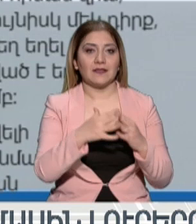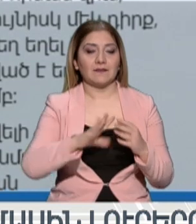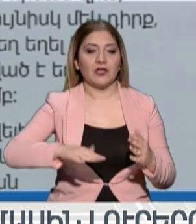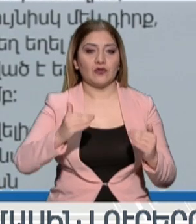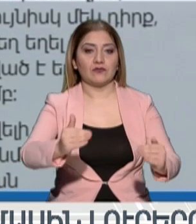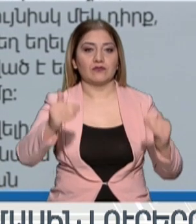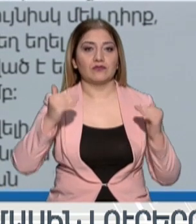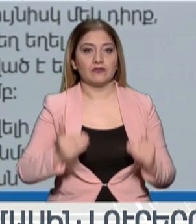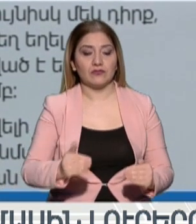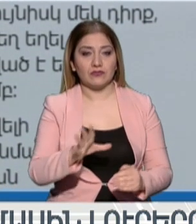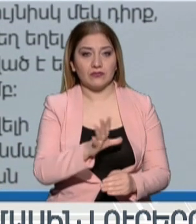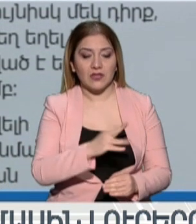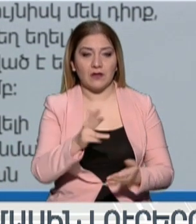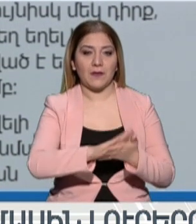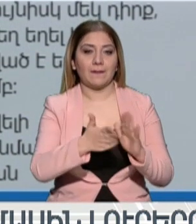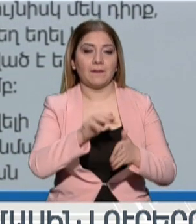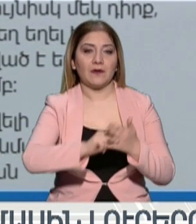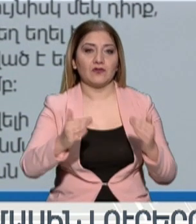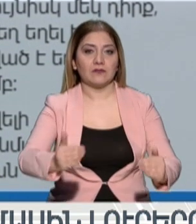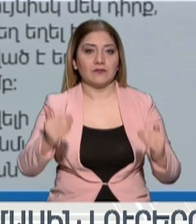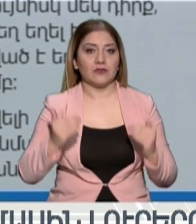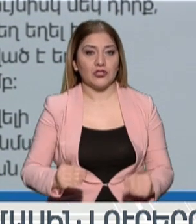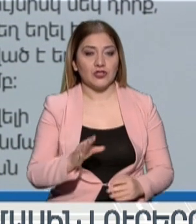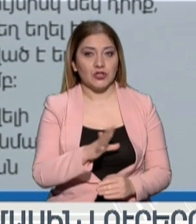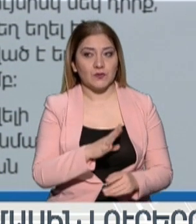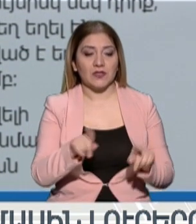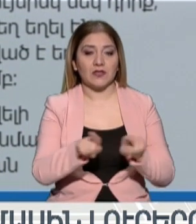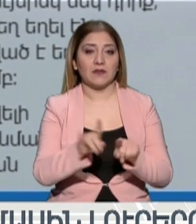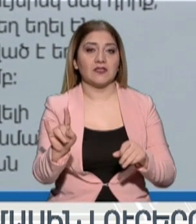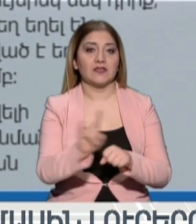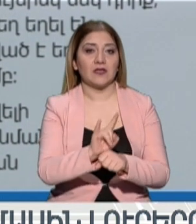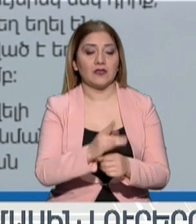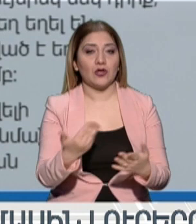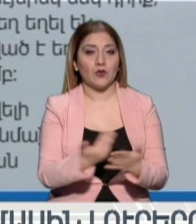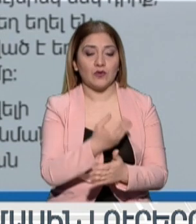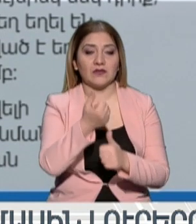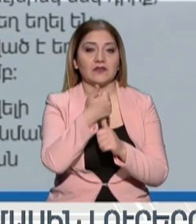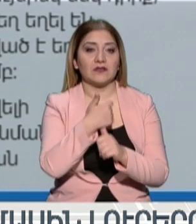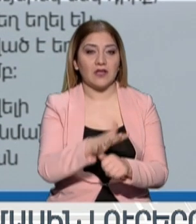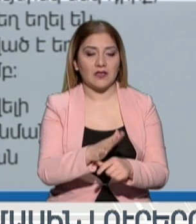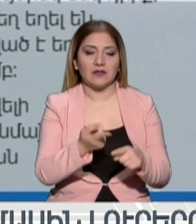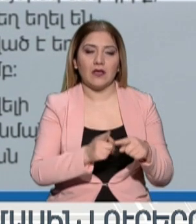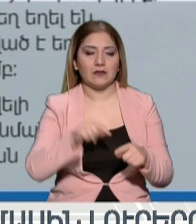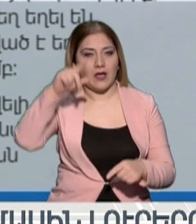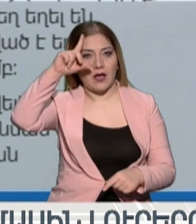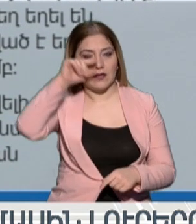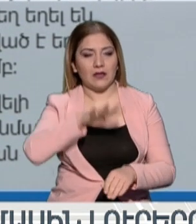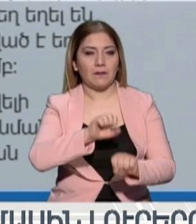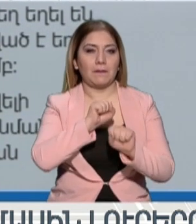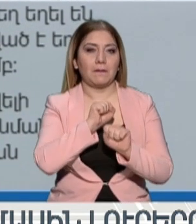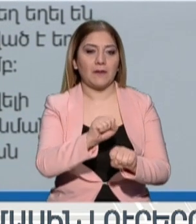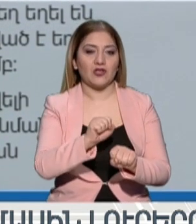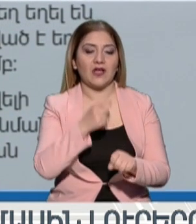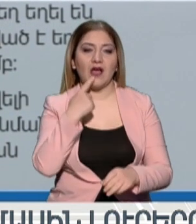հետ քաշվել է պայմանավորված է եղել եռակողմ հայտարարությամբ։ Այդպիսի ստահոդ լուրերի տարածումը բնավ չի նպաստում հայրենիքի